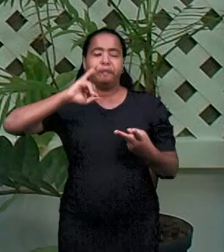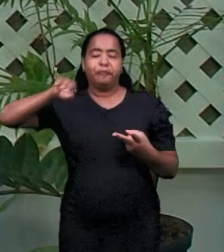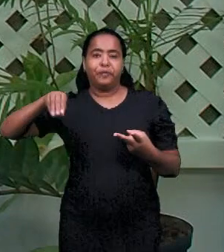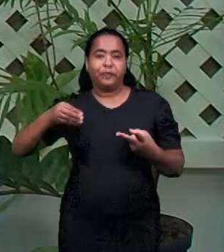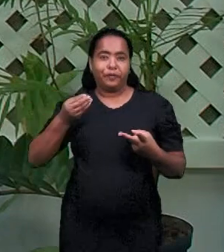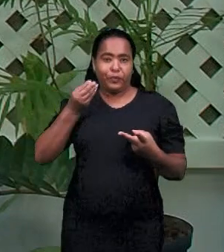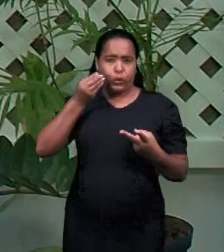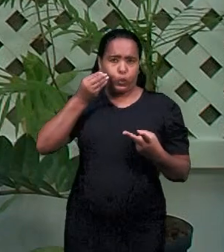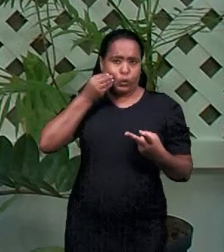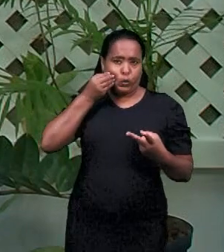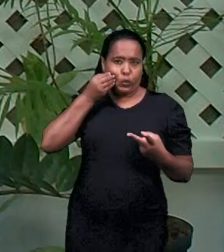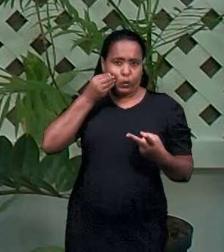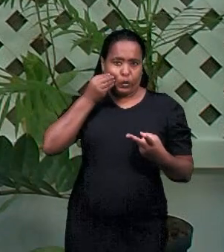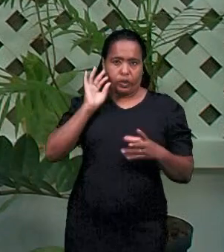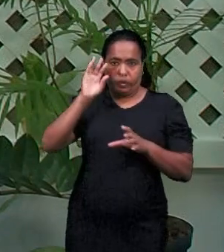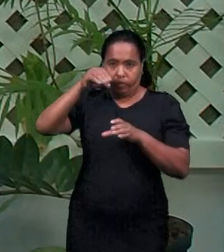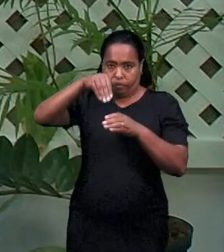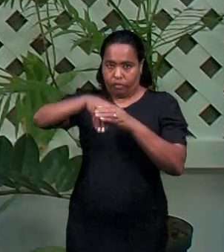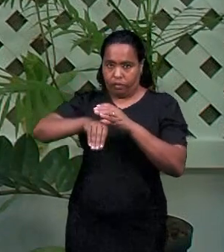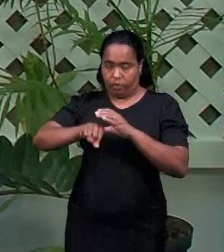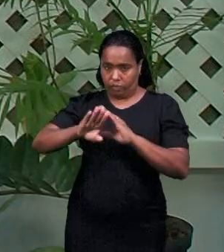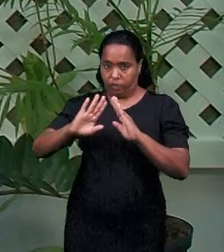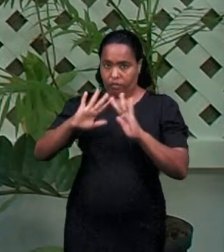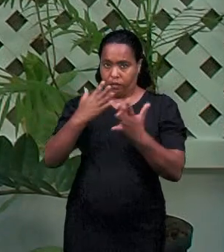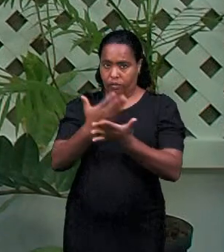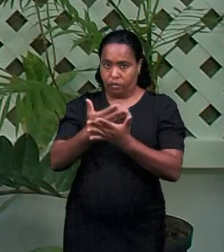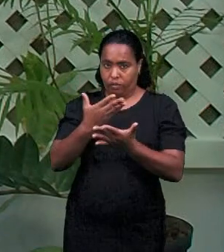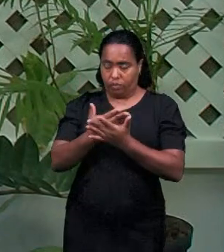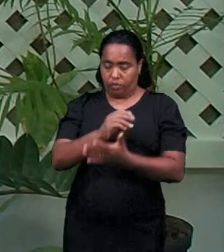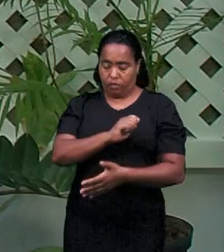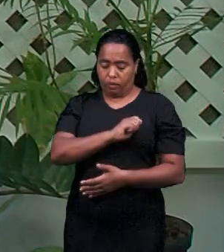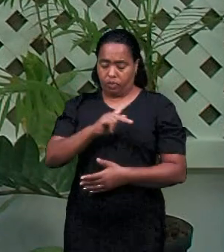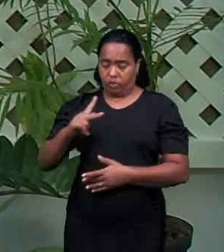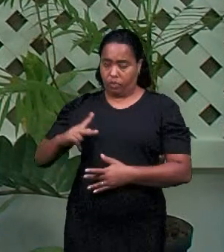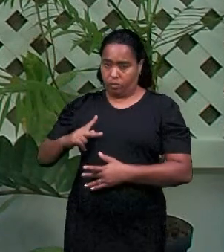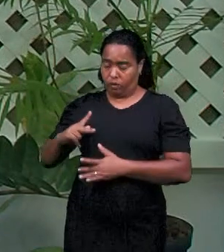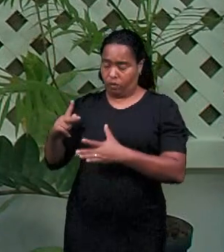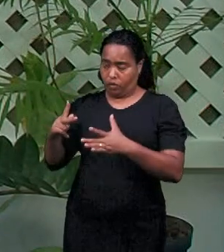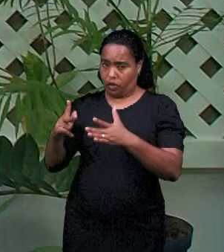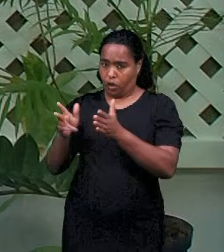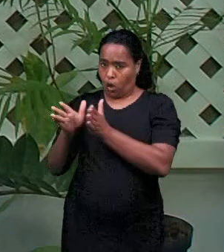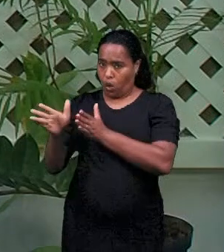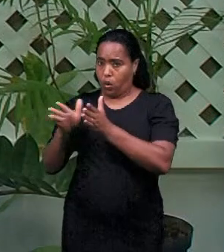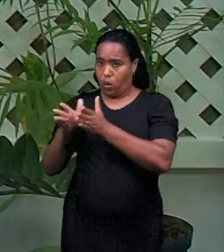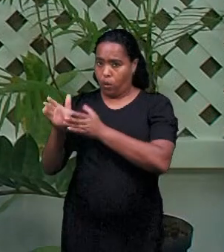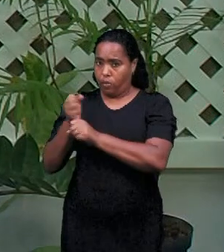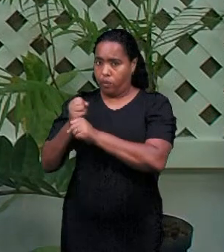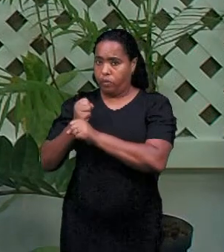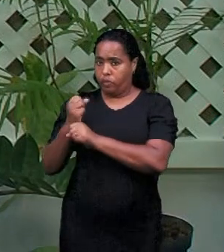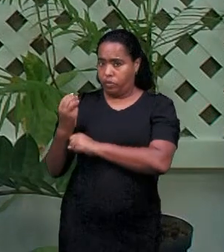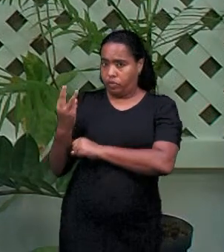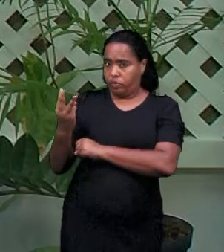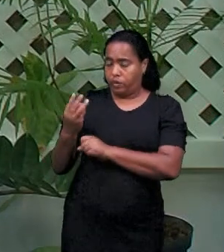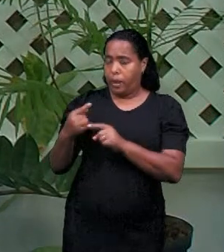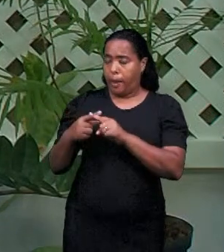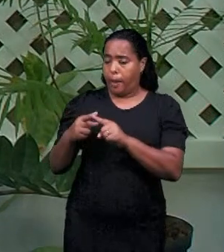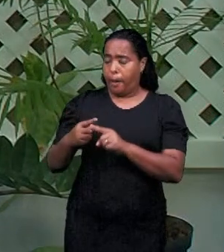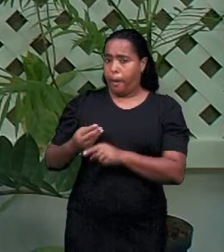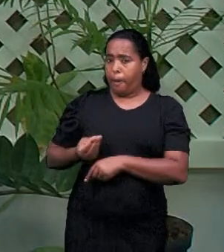Judas, il était parmi les apôtres pendant 3 ans et après il a renié Jésus. Nous avons l'histoire des